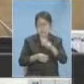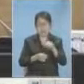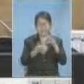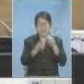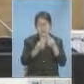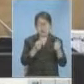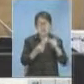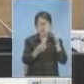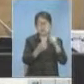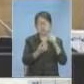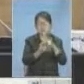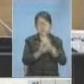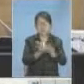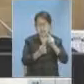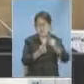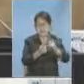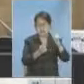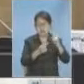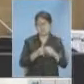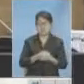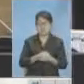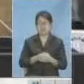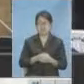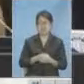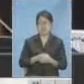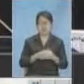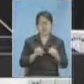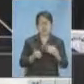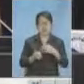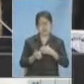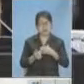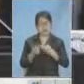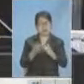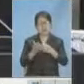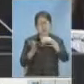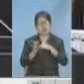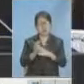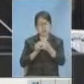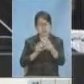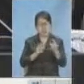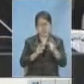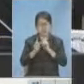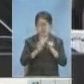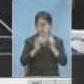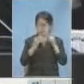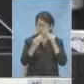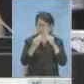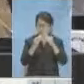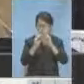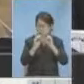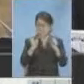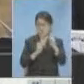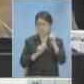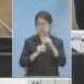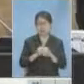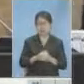นะครับนะเอาประเด็นที่ท่านตัดดีกว่าครับนะขอประเด็นที่ท่านตัดอ่ะ